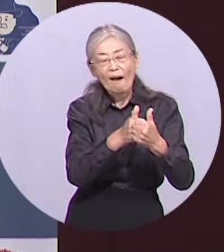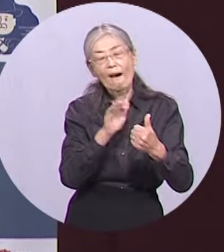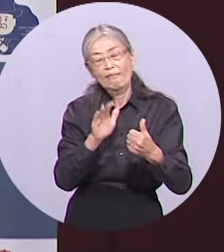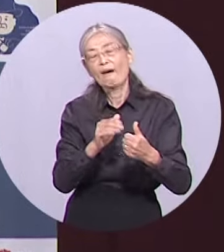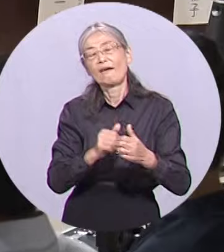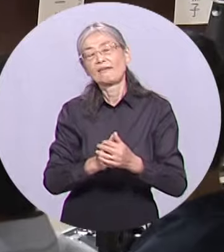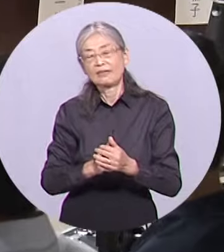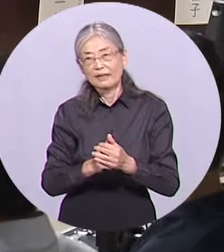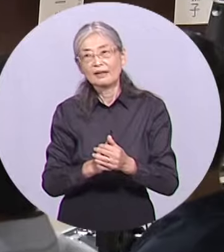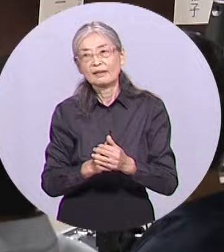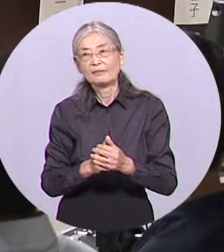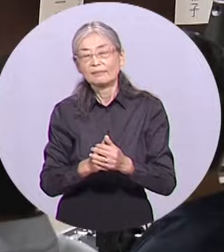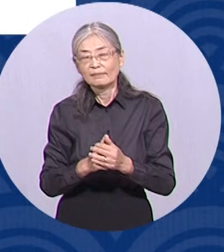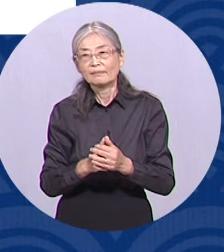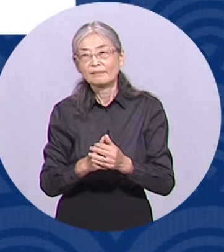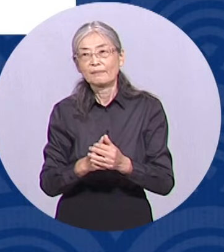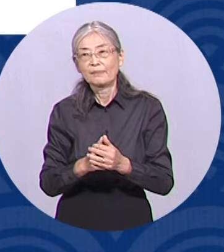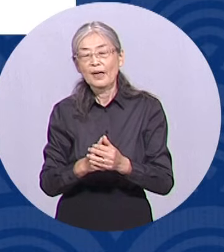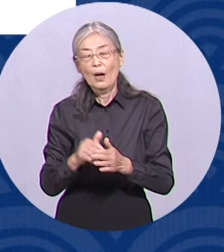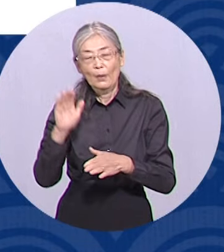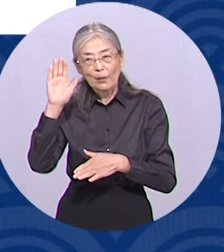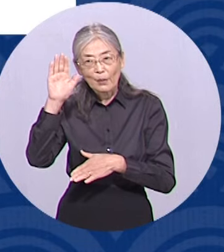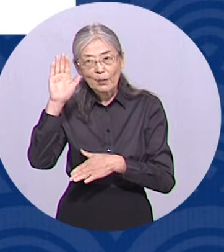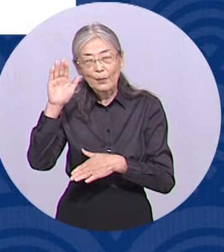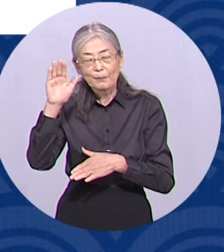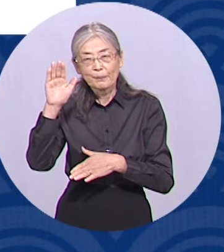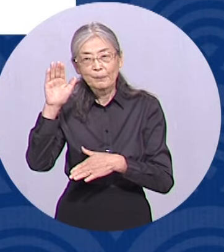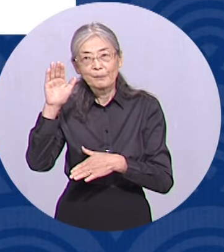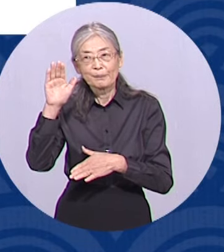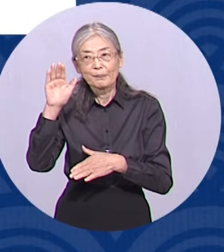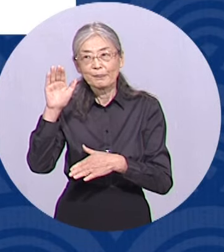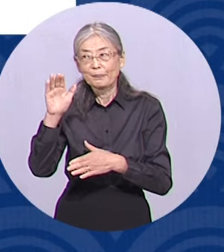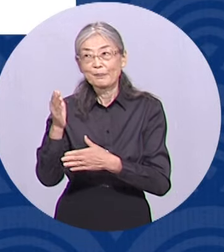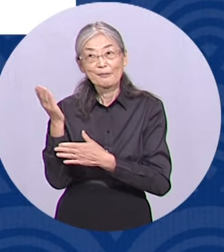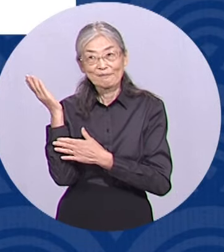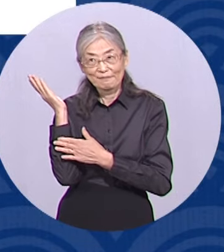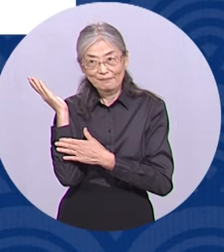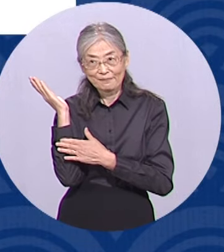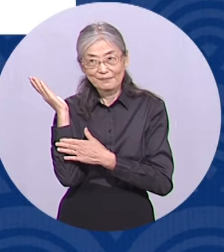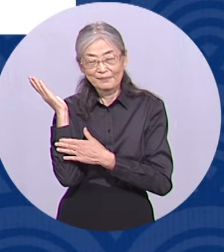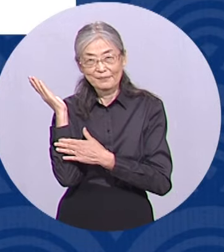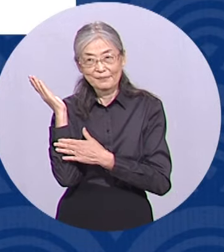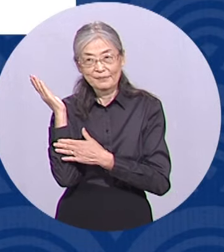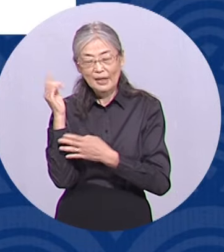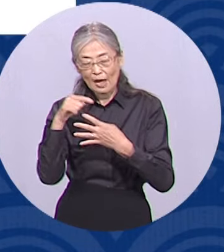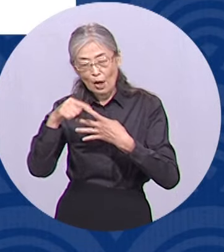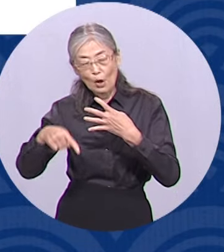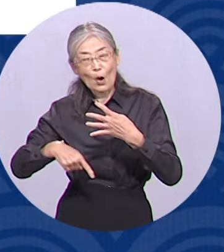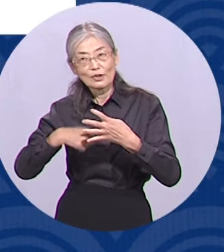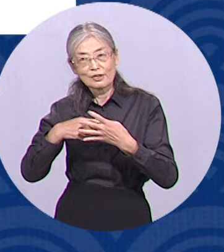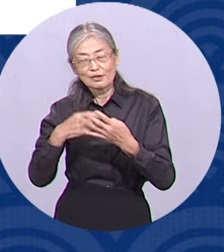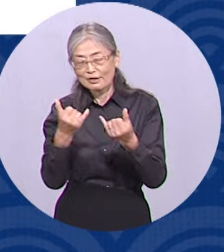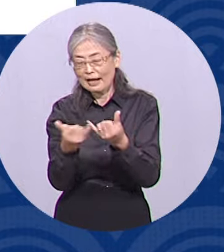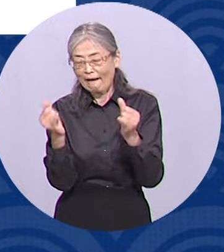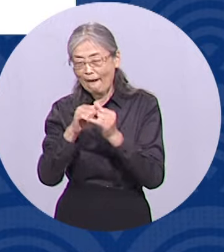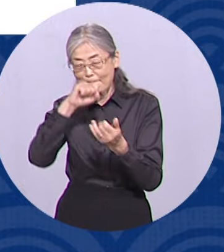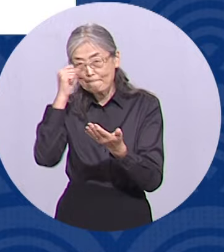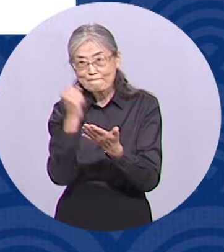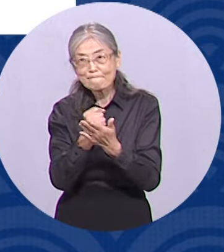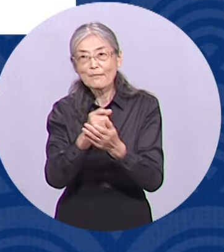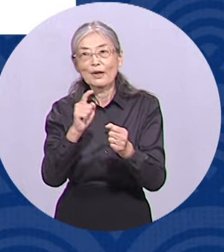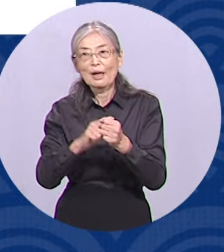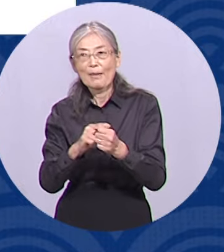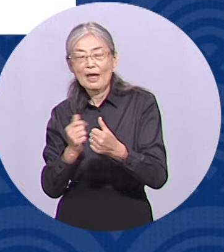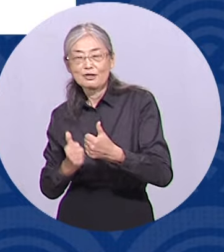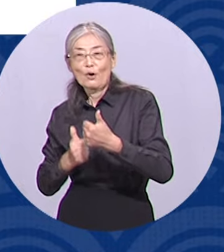して、そういったことではですね、今後もここに記載しております4つの社会の実現に向けて、挑